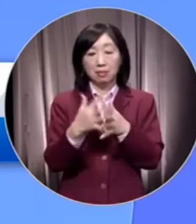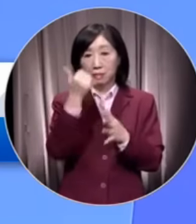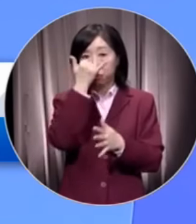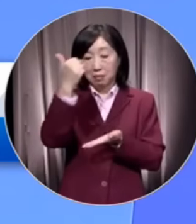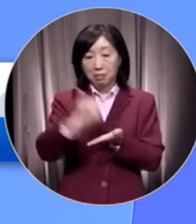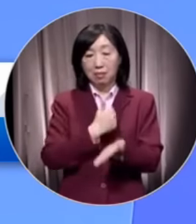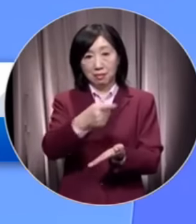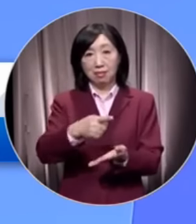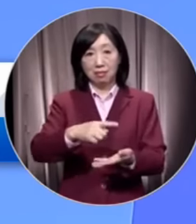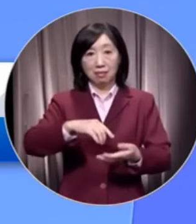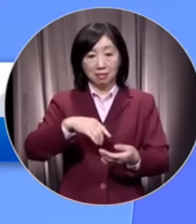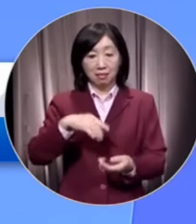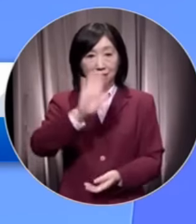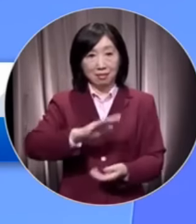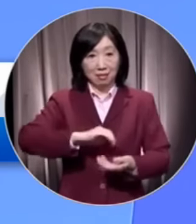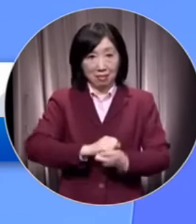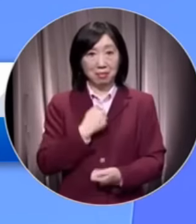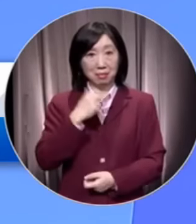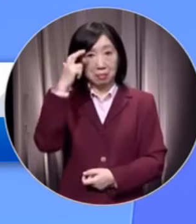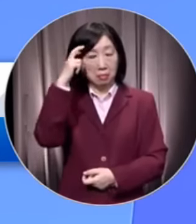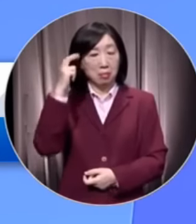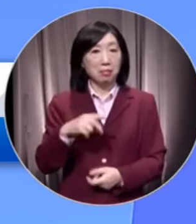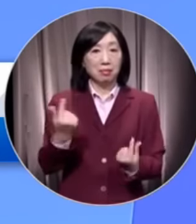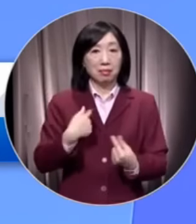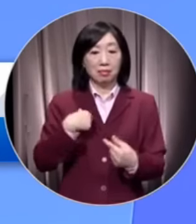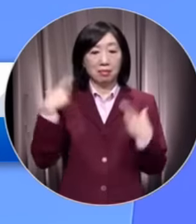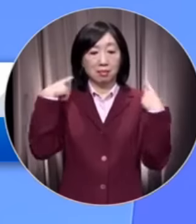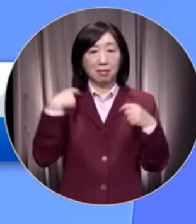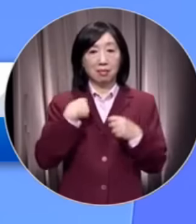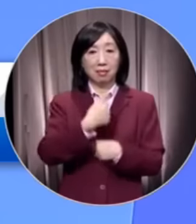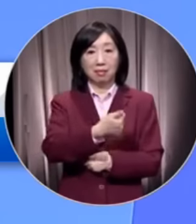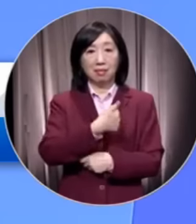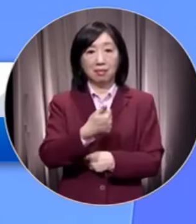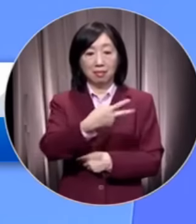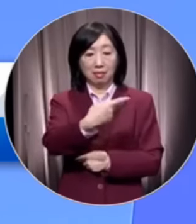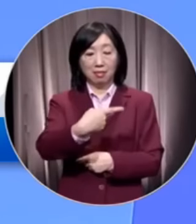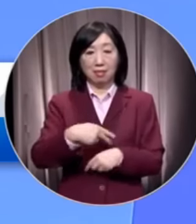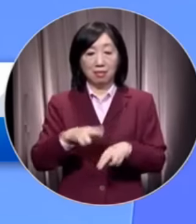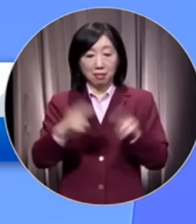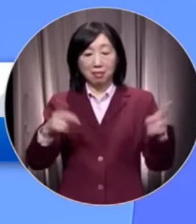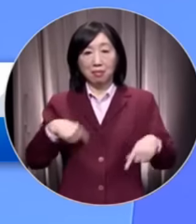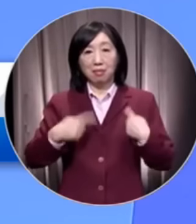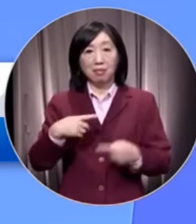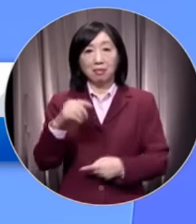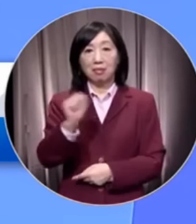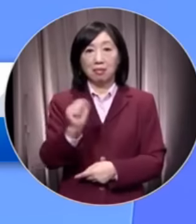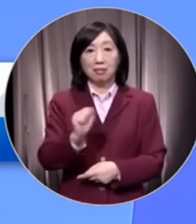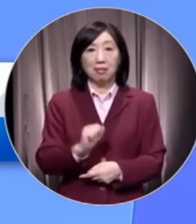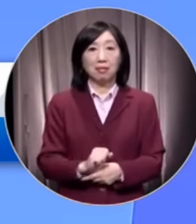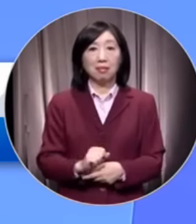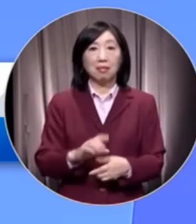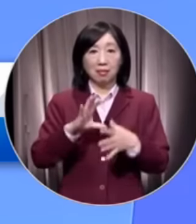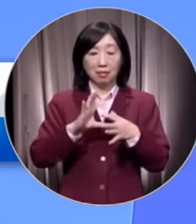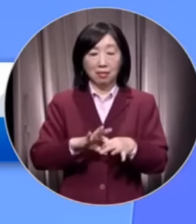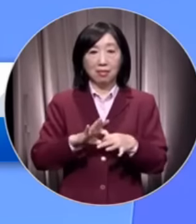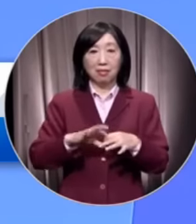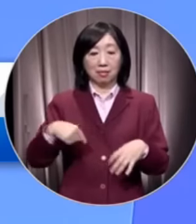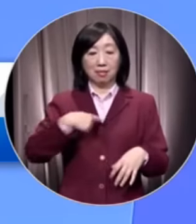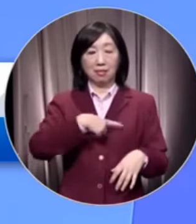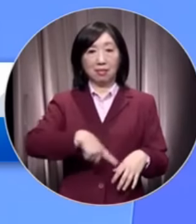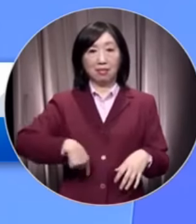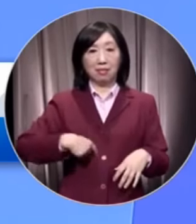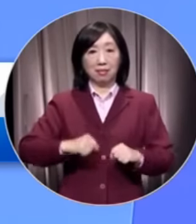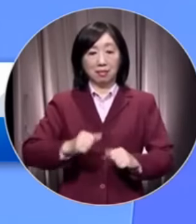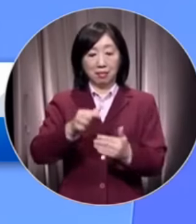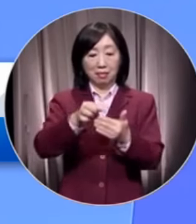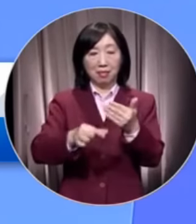度一定要坚定，就像我跟宋主席讲的，绝不贸然开放，而重点在国人的健康标准，而国人的